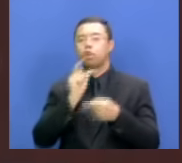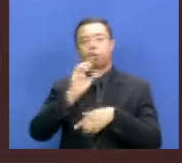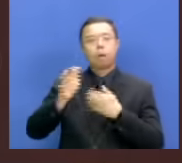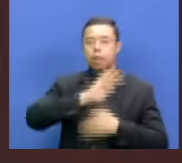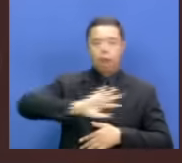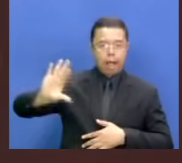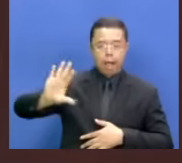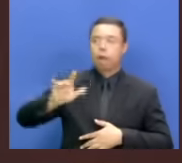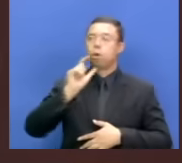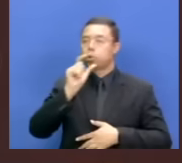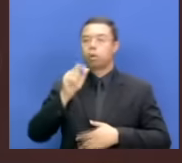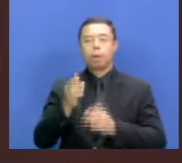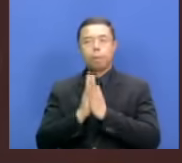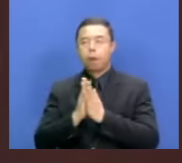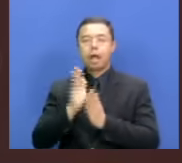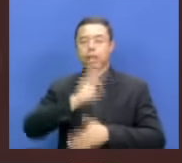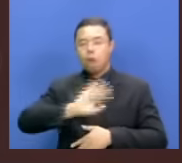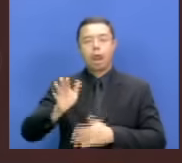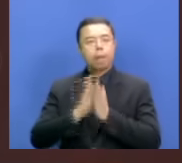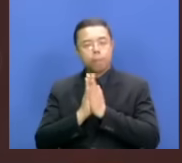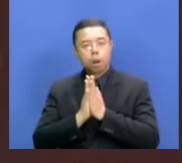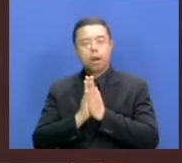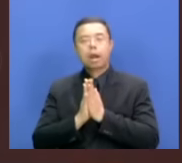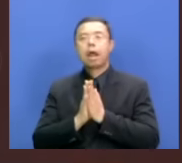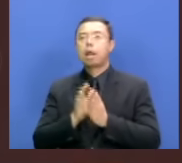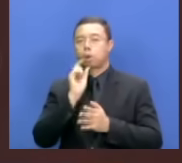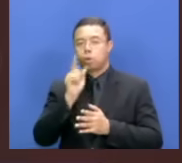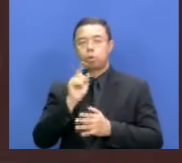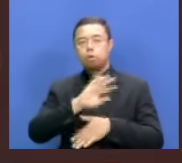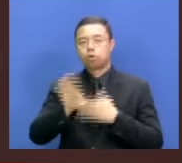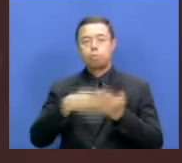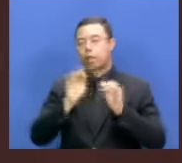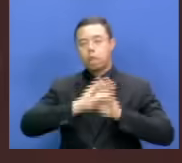dalam pokok permohonan menolak permohonan pemohon untuk